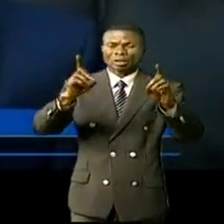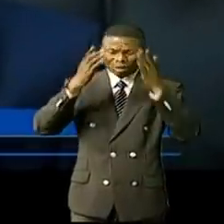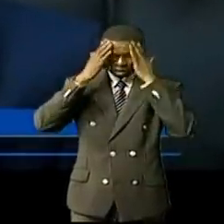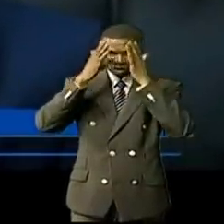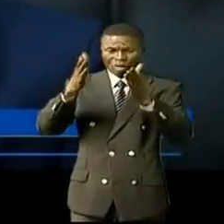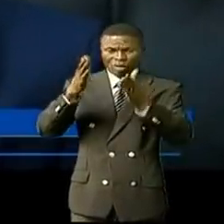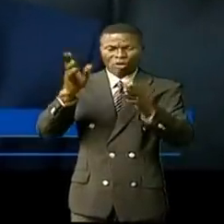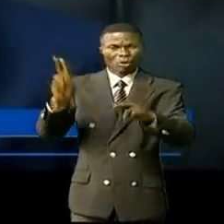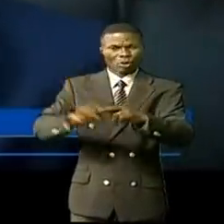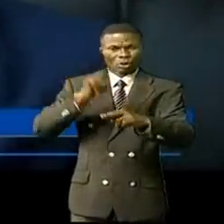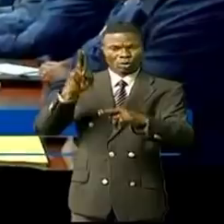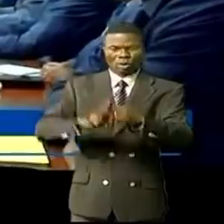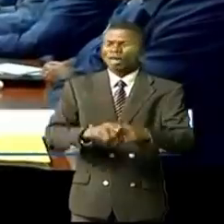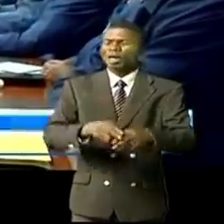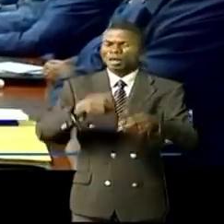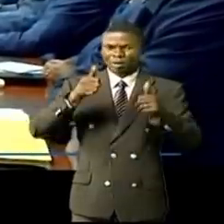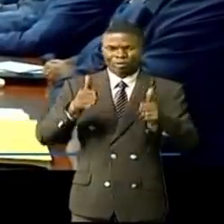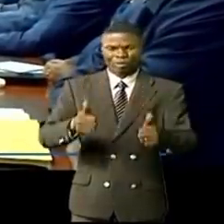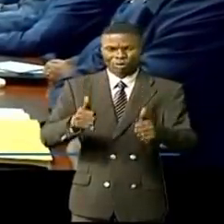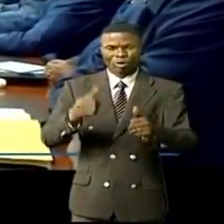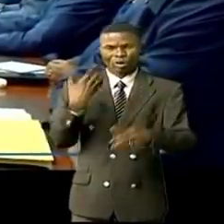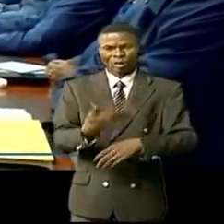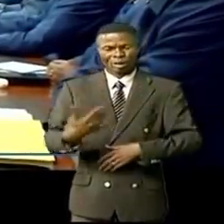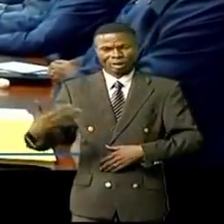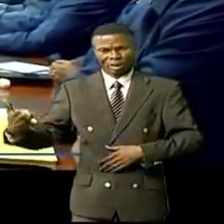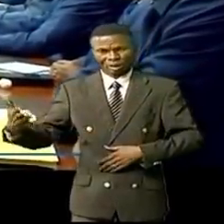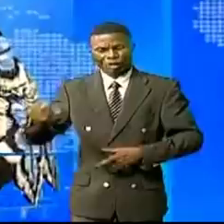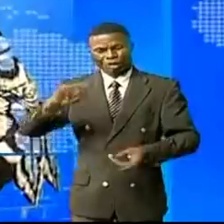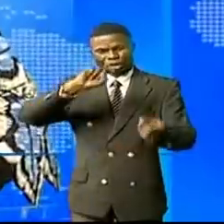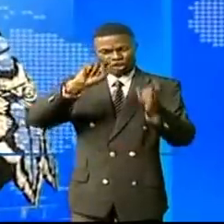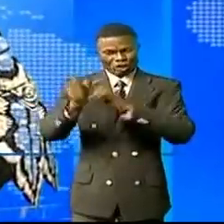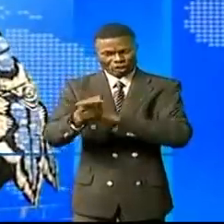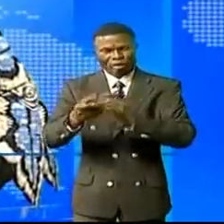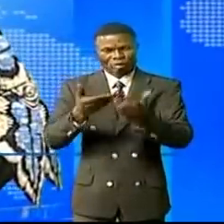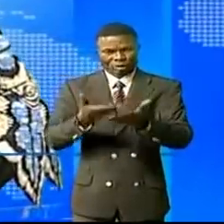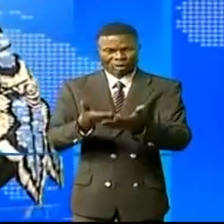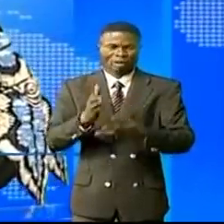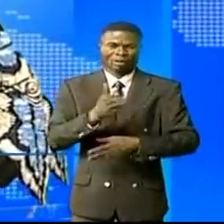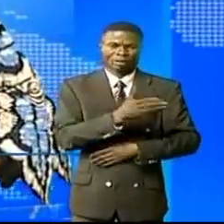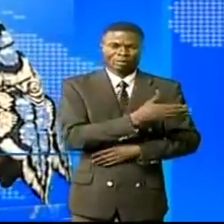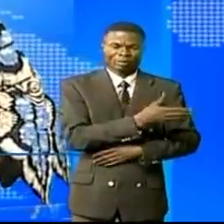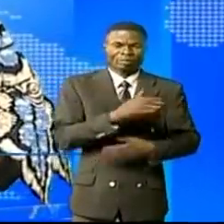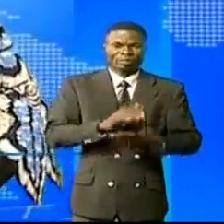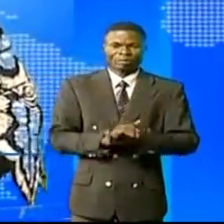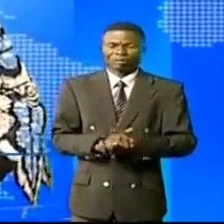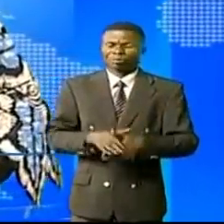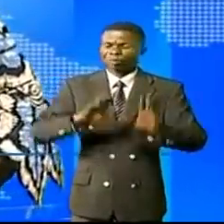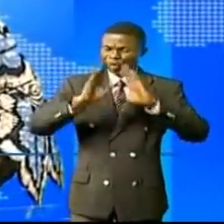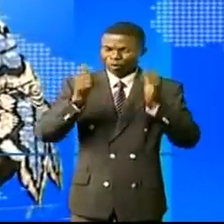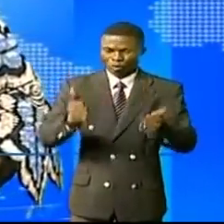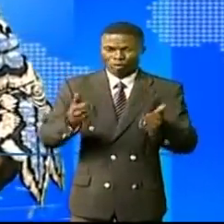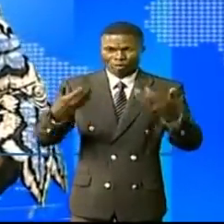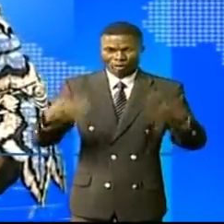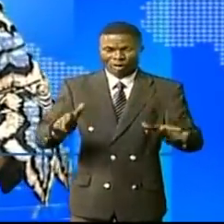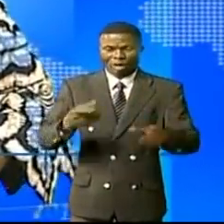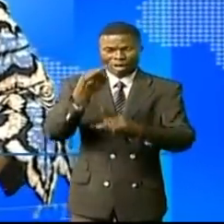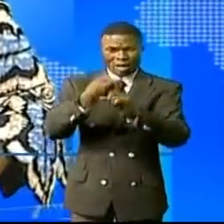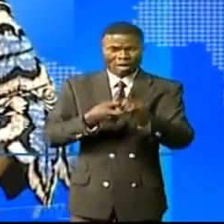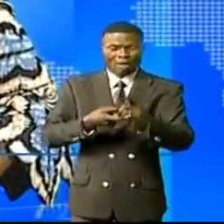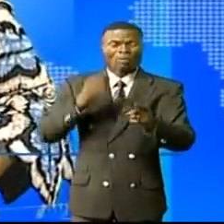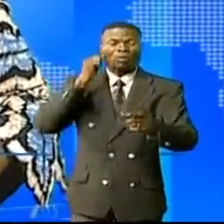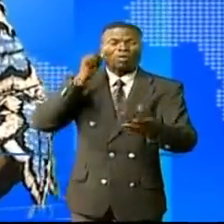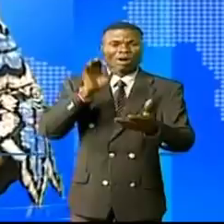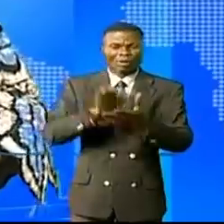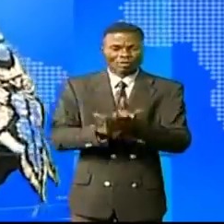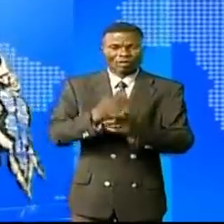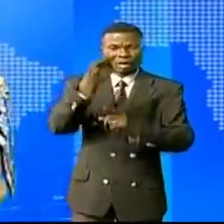sur l'utilisation valable des outils de réforme. Tout est bien qui finit bien. Le mois de mars, mois